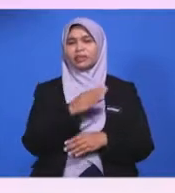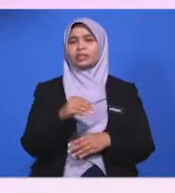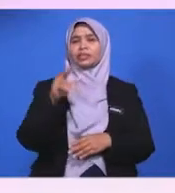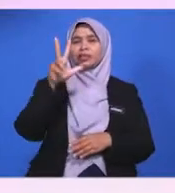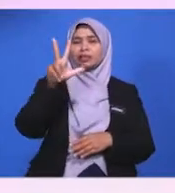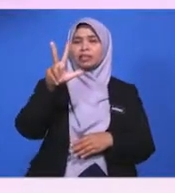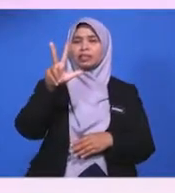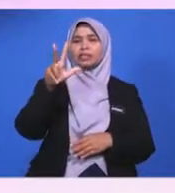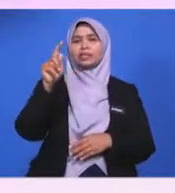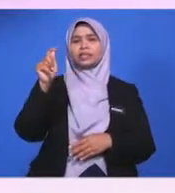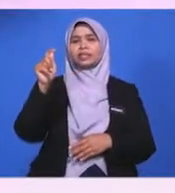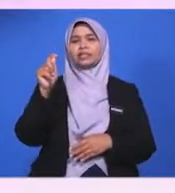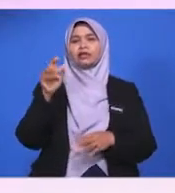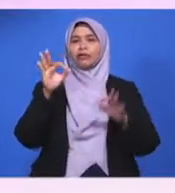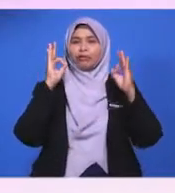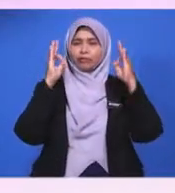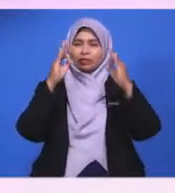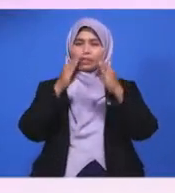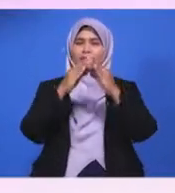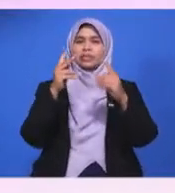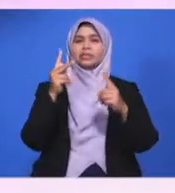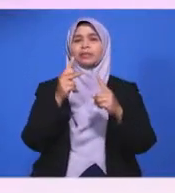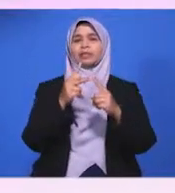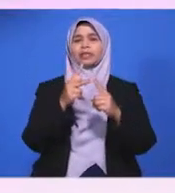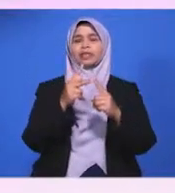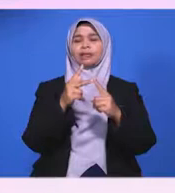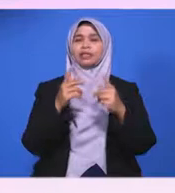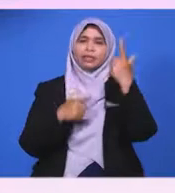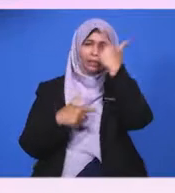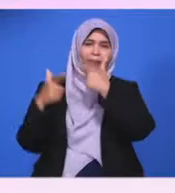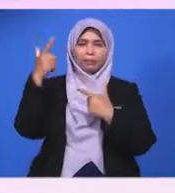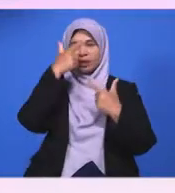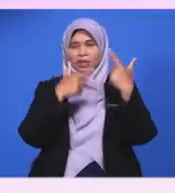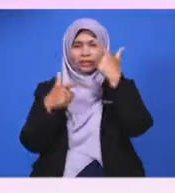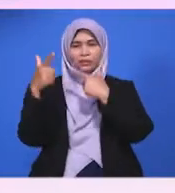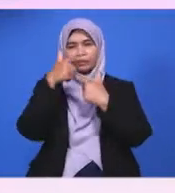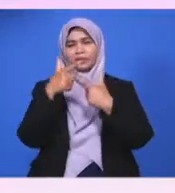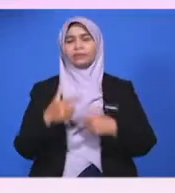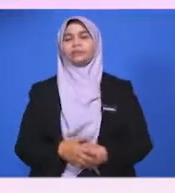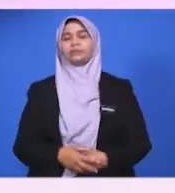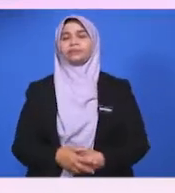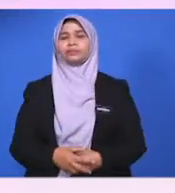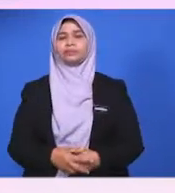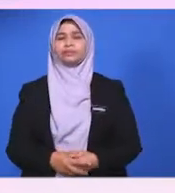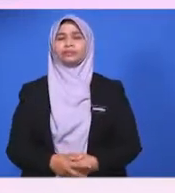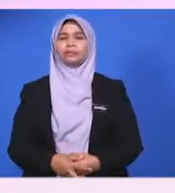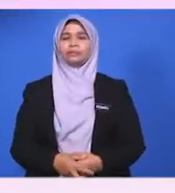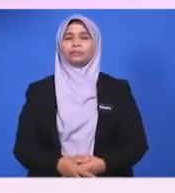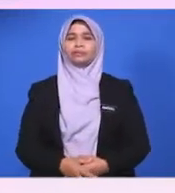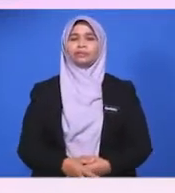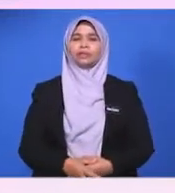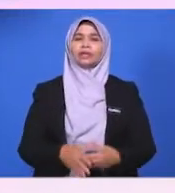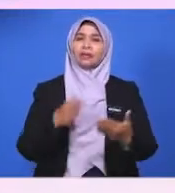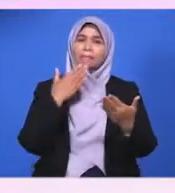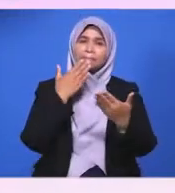ketiga ialah sektor tertia dengan fokus kepada sektor pelancongan.